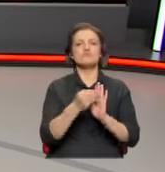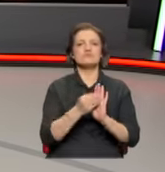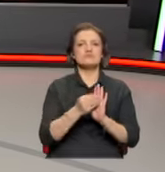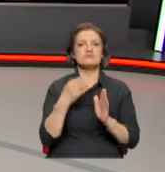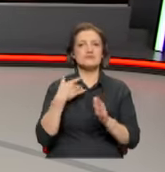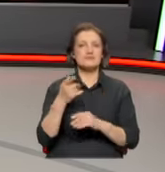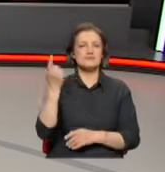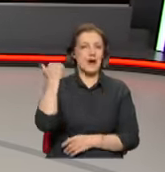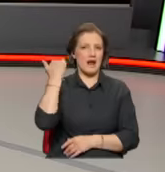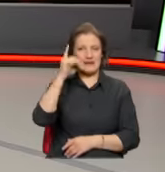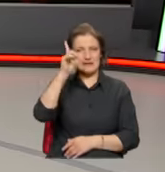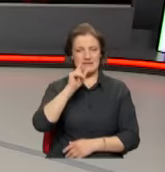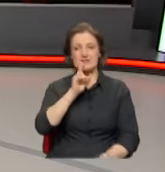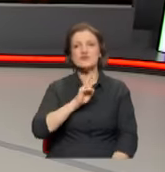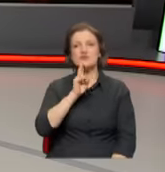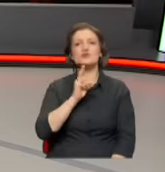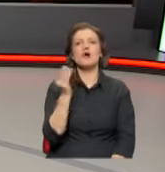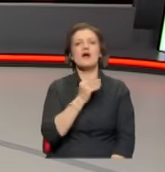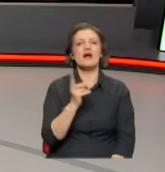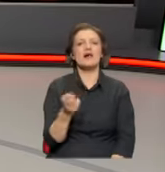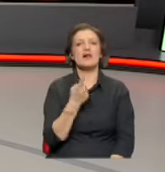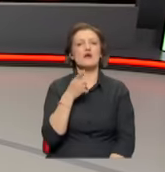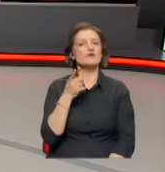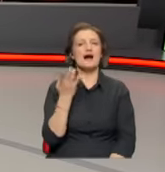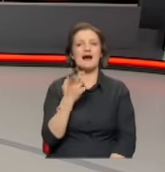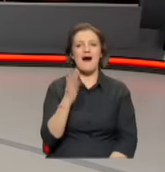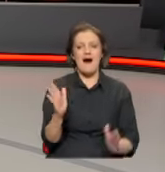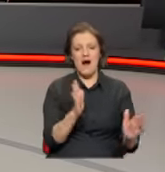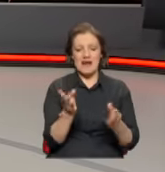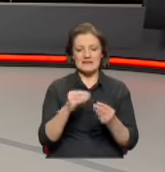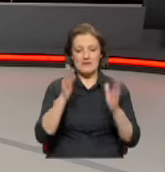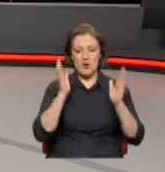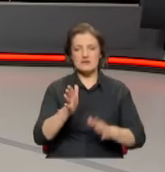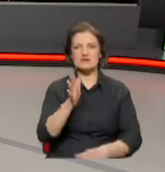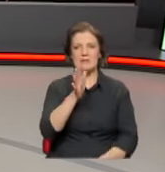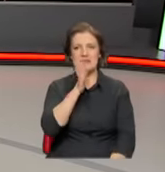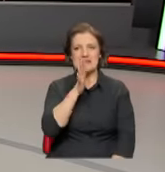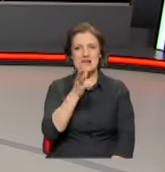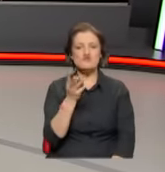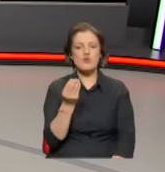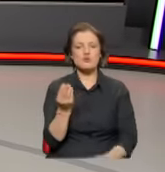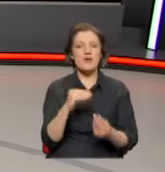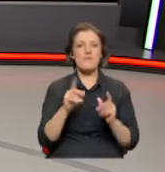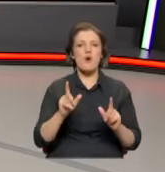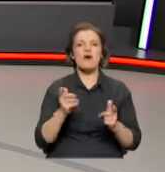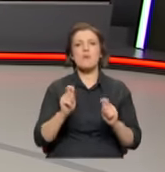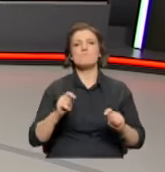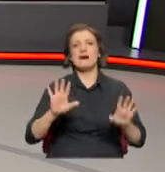Bizim arkadaki bu fona. 200 lira koyamamışlar. Yani onlar hani ara zam olsa bile hani çok da olmaz diye düşünüyorlar anladığım